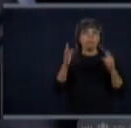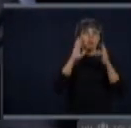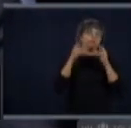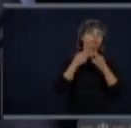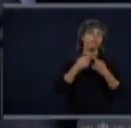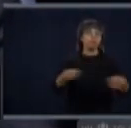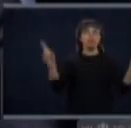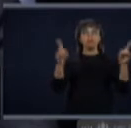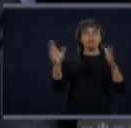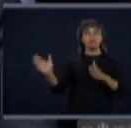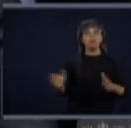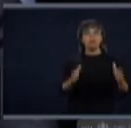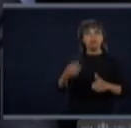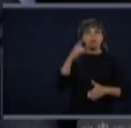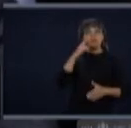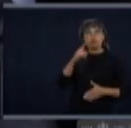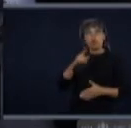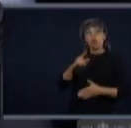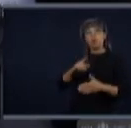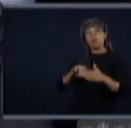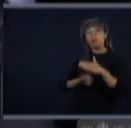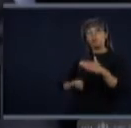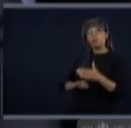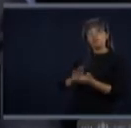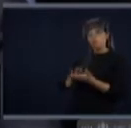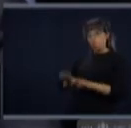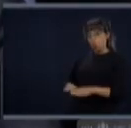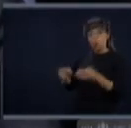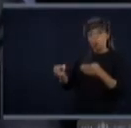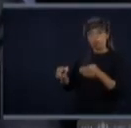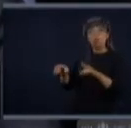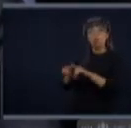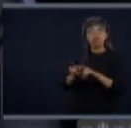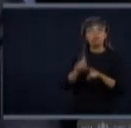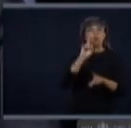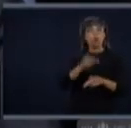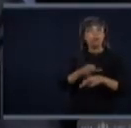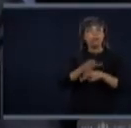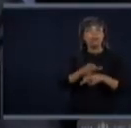annonçons notre plan afin de rouvrir les écoles primaires et les garderies.